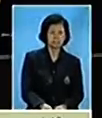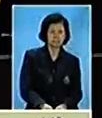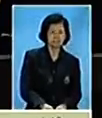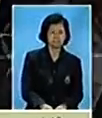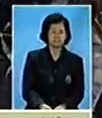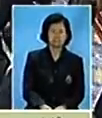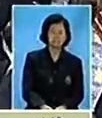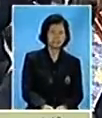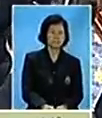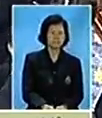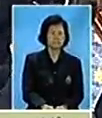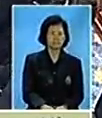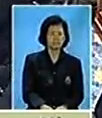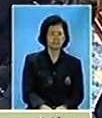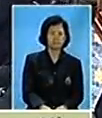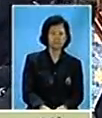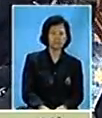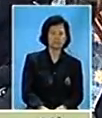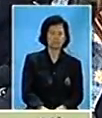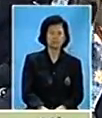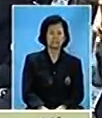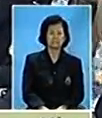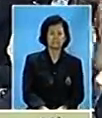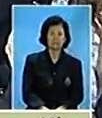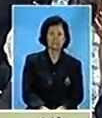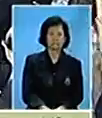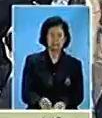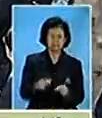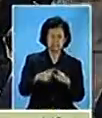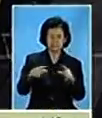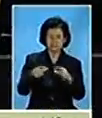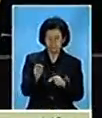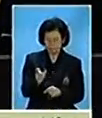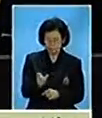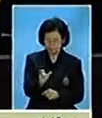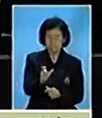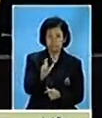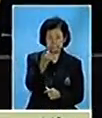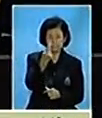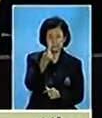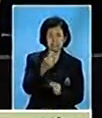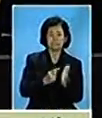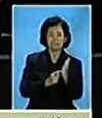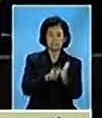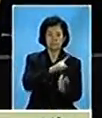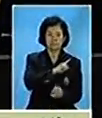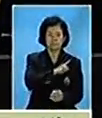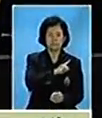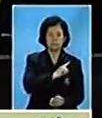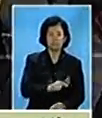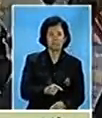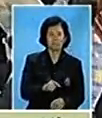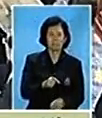ครับเมื่อตอนนี้เสียบใหม่ได้แล้วครับเสียบบัตรแล้วกดปุ่มแสดงตนนะครับผมขอตรวจสอบองค์ประชุมก่